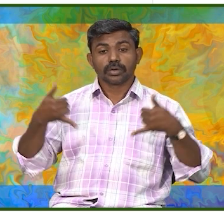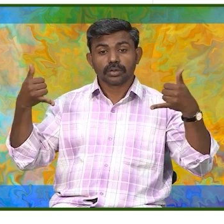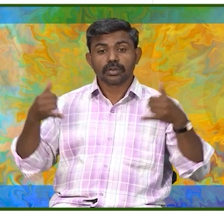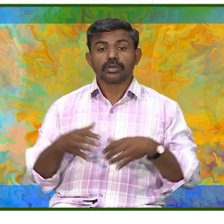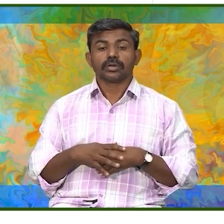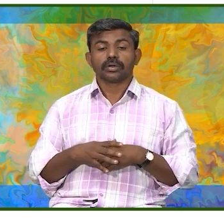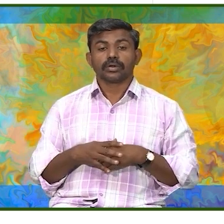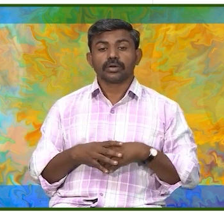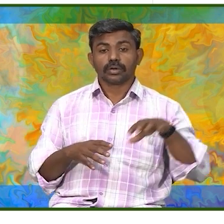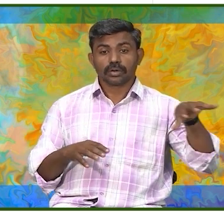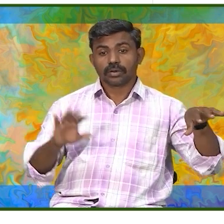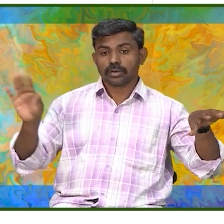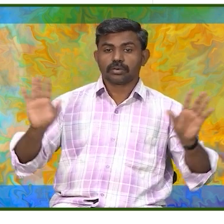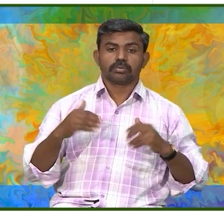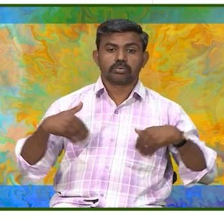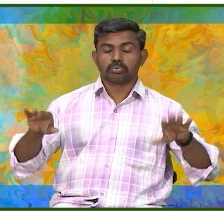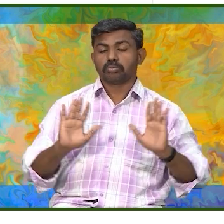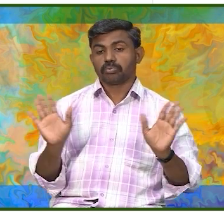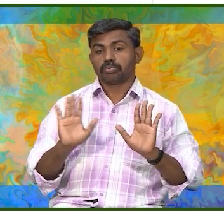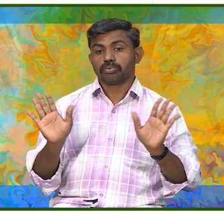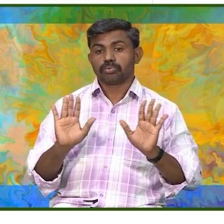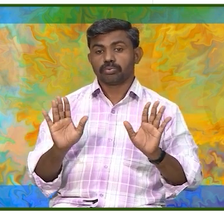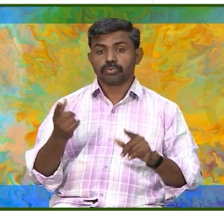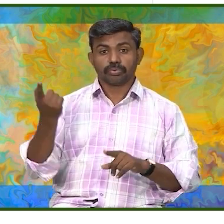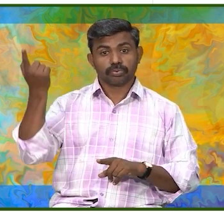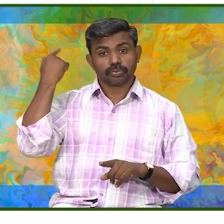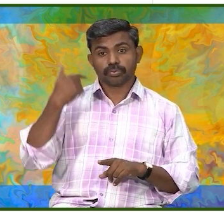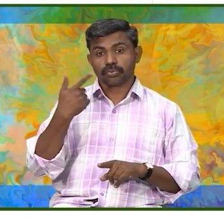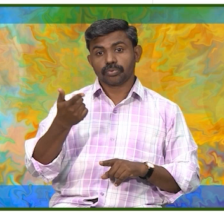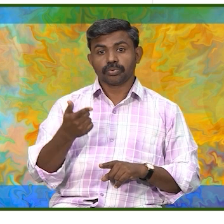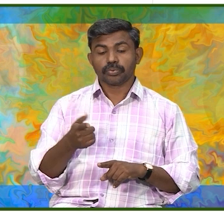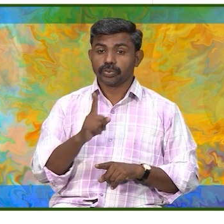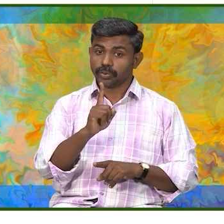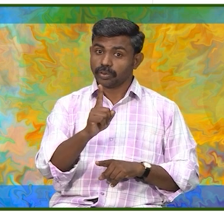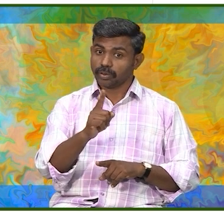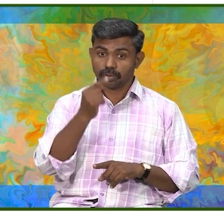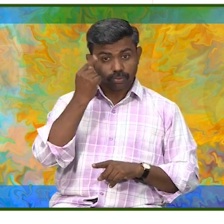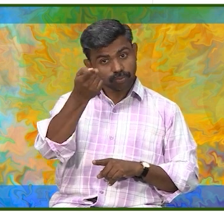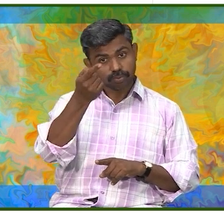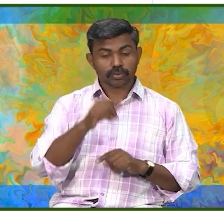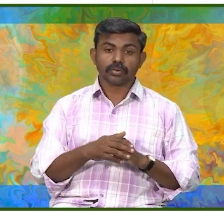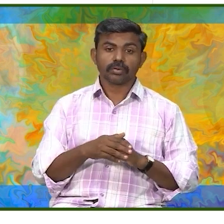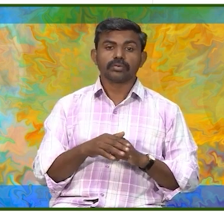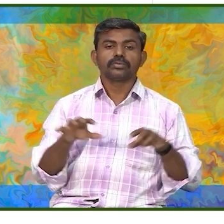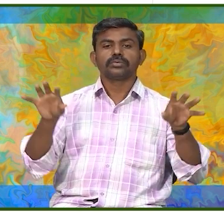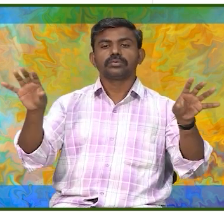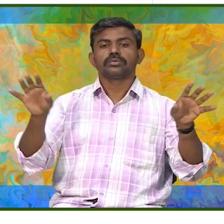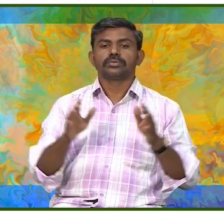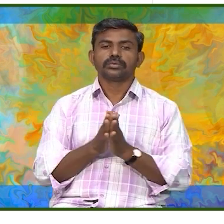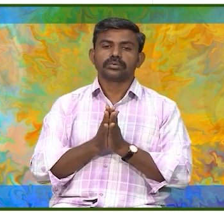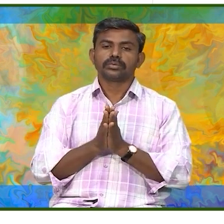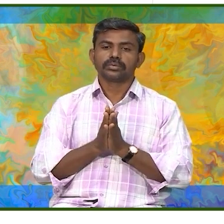மட்டும் இவங்க ரெண்டு பேர் கூடயும் சேரலை. ஏன்னா ஏற்கனவே நம்ம சொல்லியிருக்கோம் பார்த்தியா, இந்தியாவுக்குன்னு ஒரு தனி கொள்கை இருக்குன்னு. இவங்க ரெண்டு பேர் கூடயும்